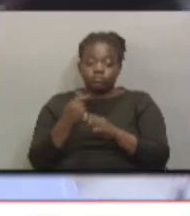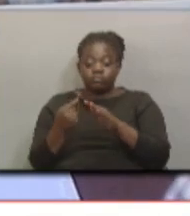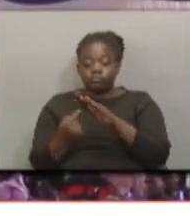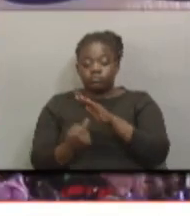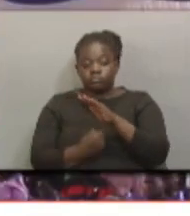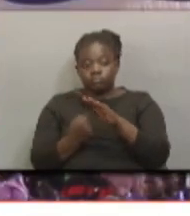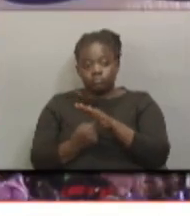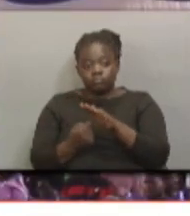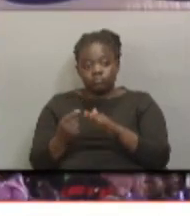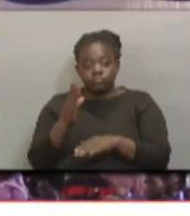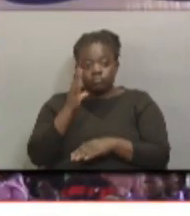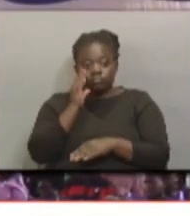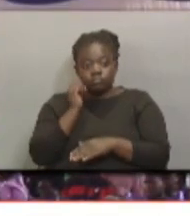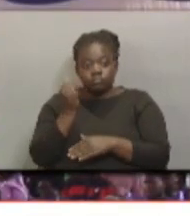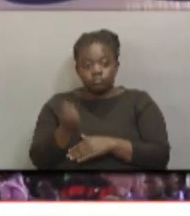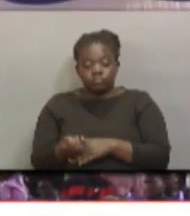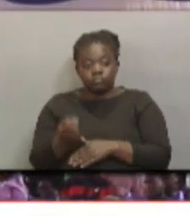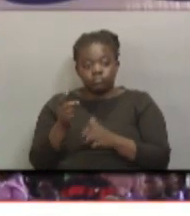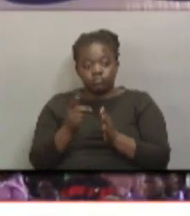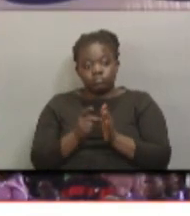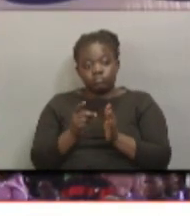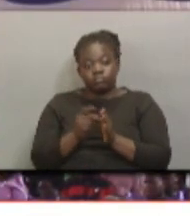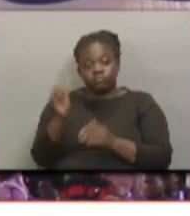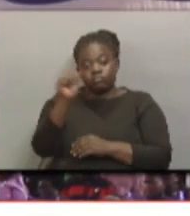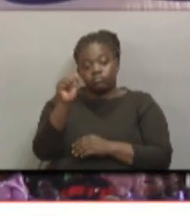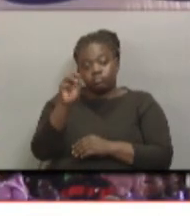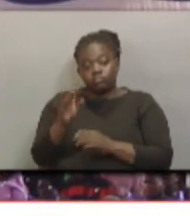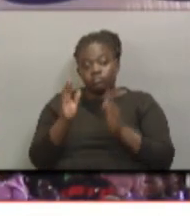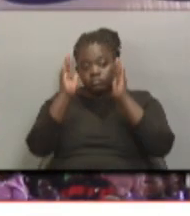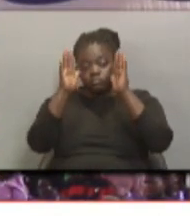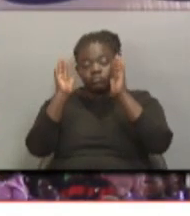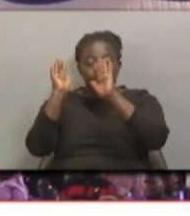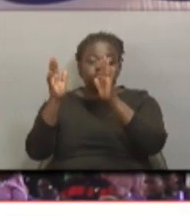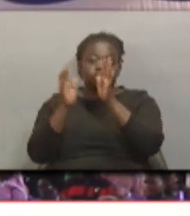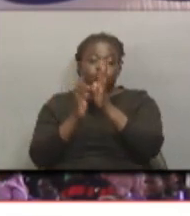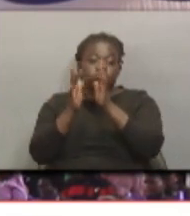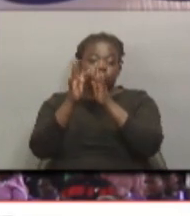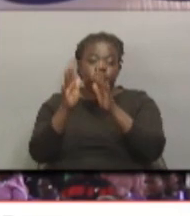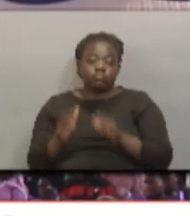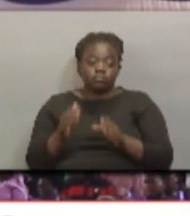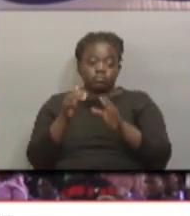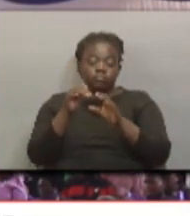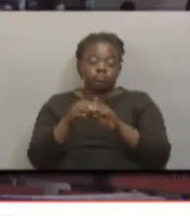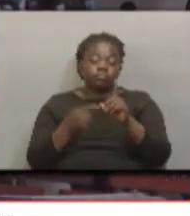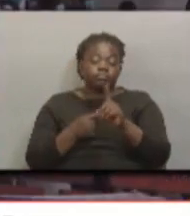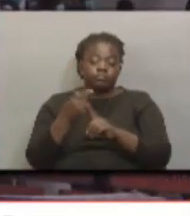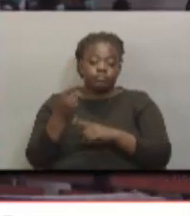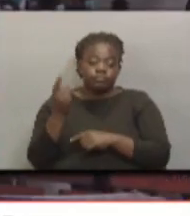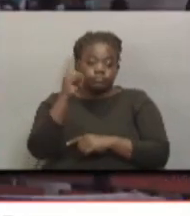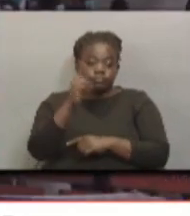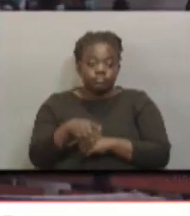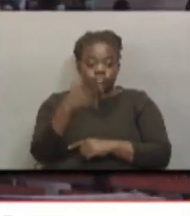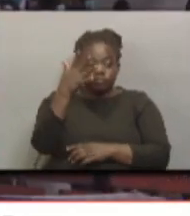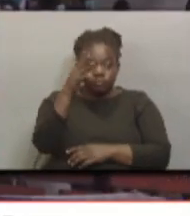efaanana bwetyo. Ssaabalabirizi Dr. Samuel Kazimba Mugalu ayozaayozezza abakulisitaayo mu ssaza ly'e Kampala olw'okutuuka ku